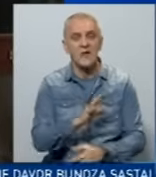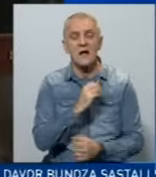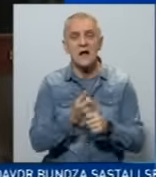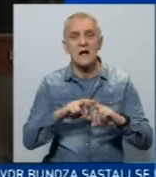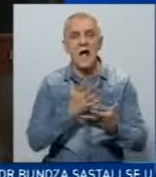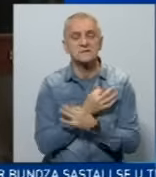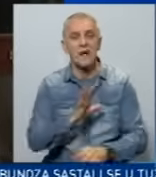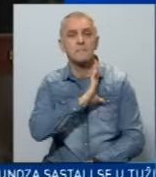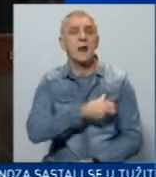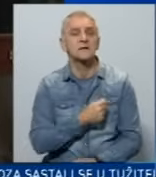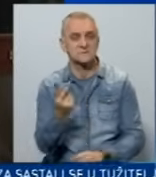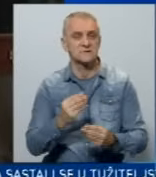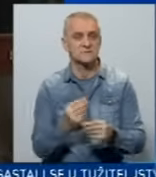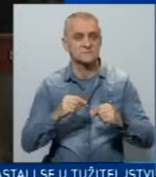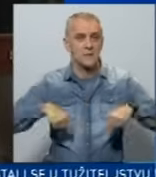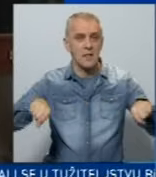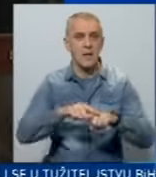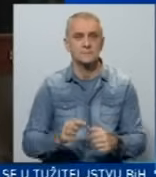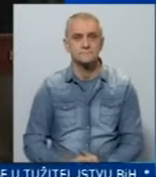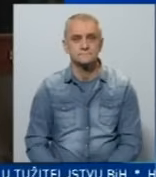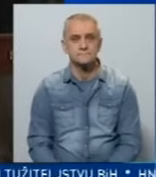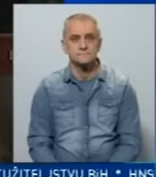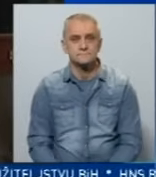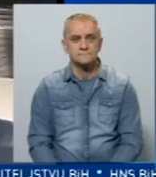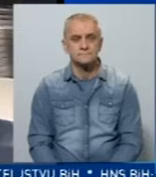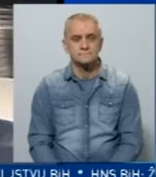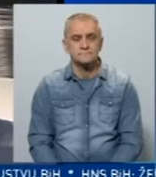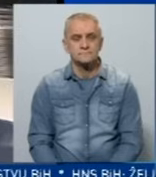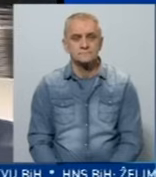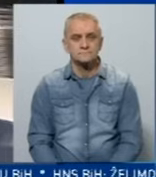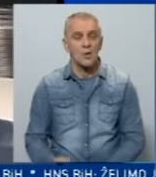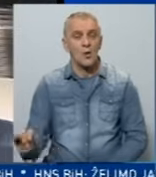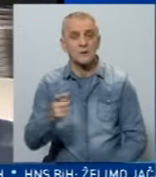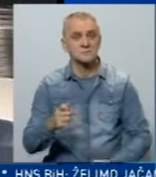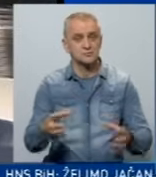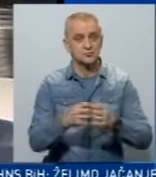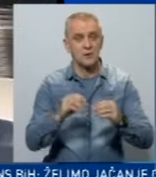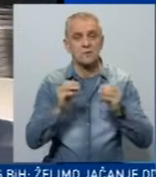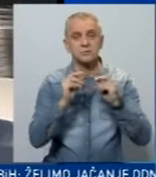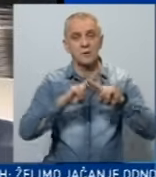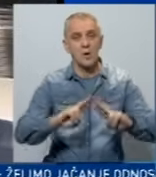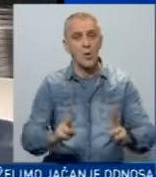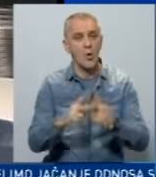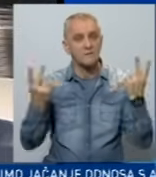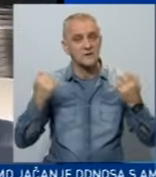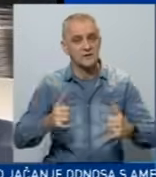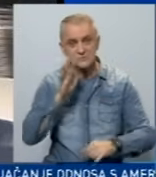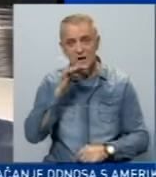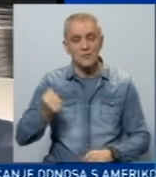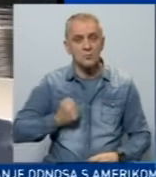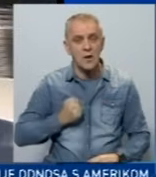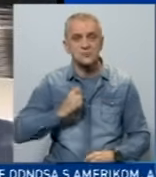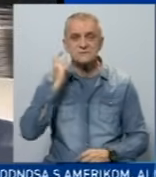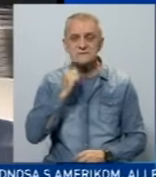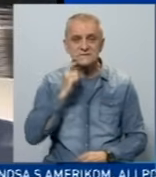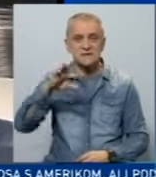Gaza je palestinska zemlja. U organizaciji Udruženja BH novinari danas su u